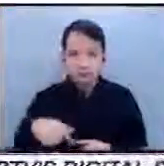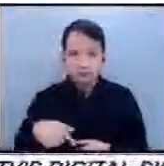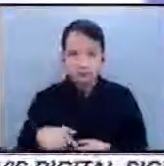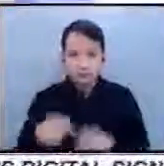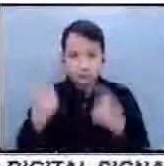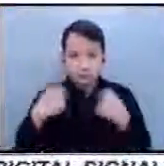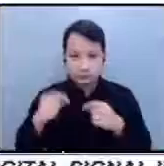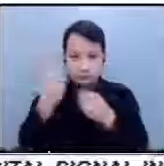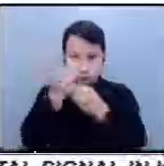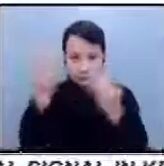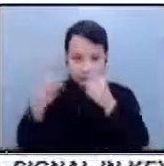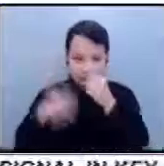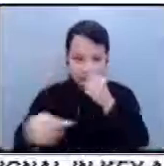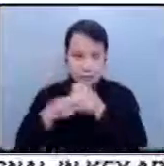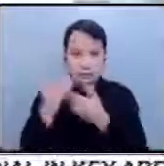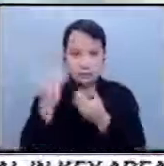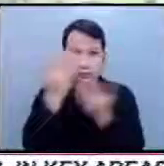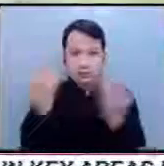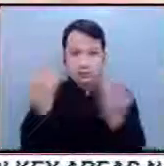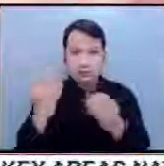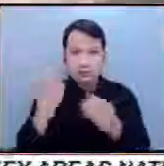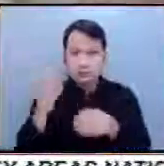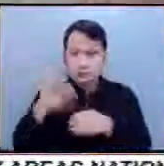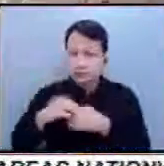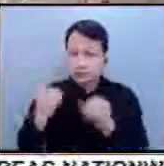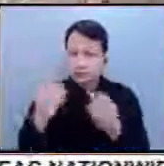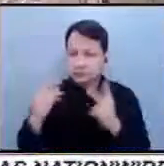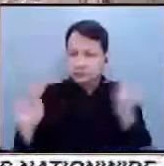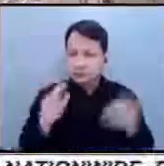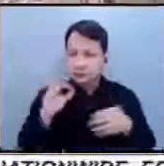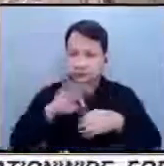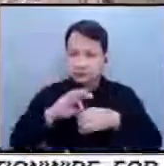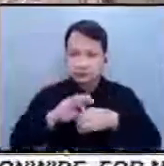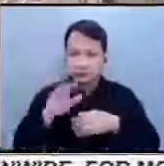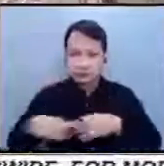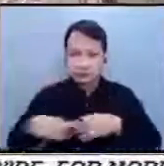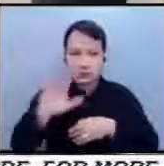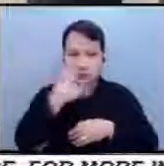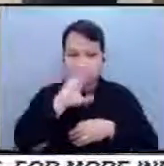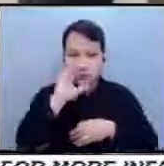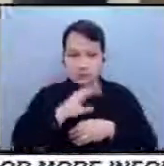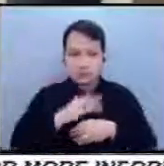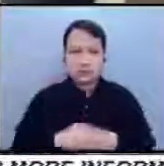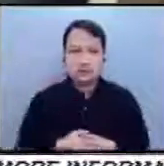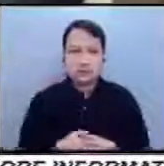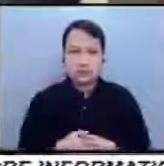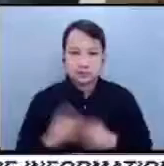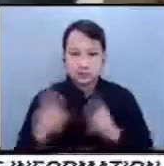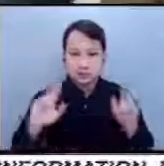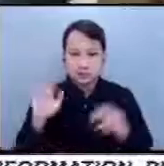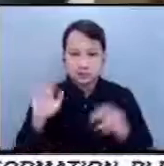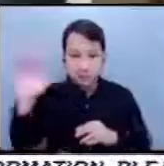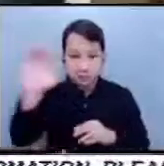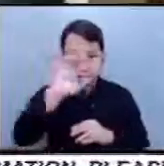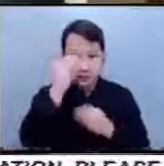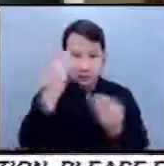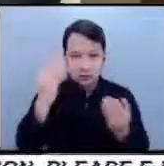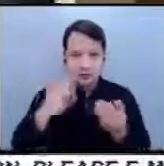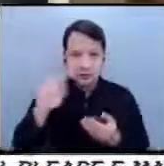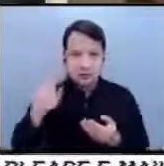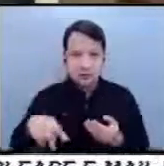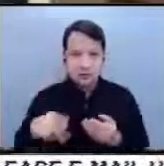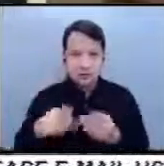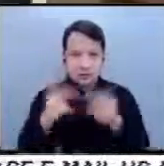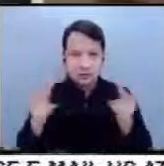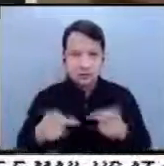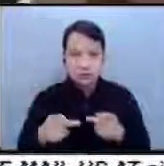botante sa isa sa mga vote-rich provinces sa bansa, ang Cebu. Nakatakdang mag-ikot ngayong araw ang Vice Presidente sa naturang